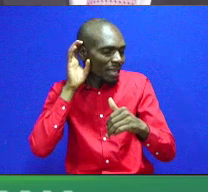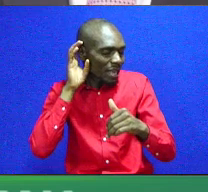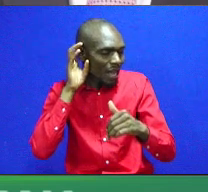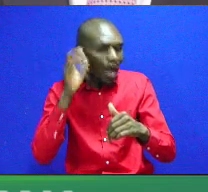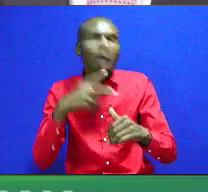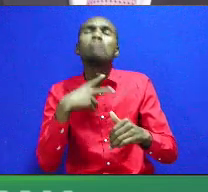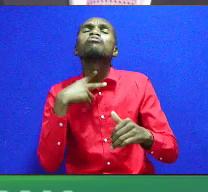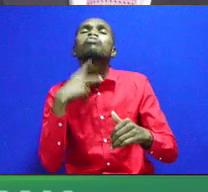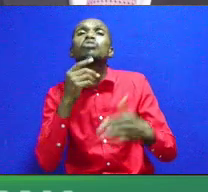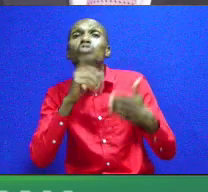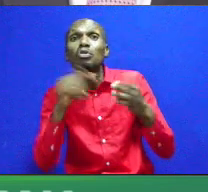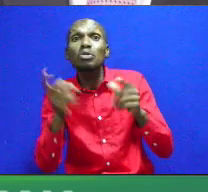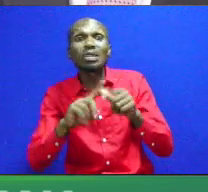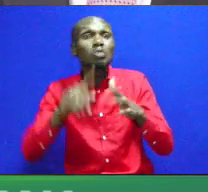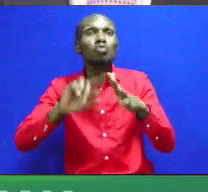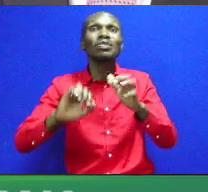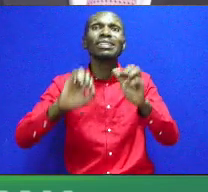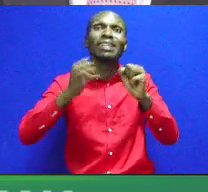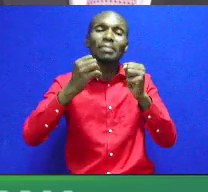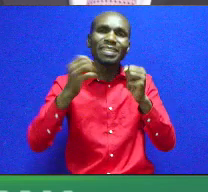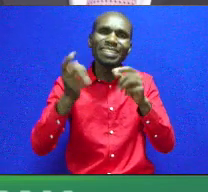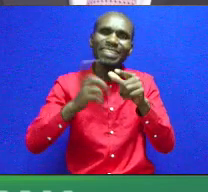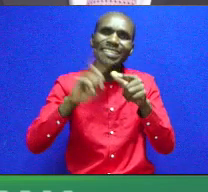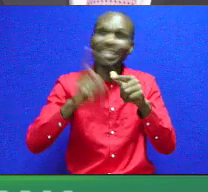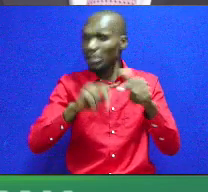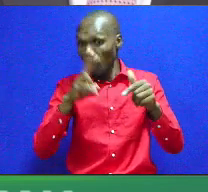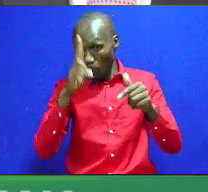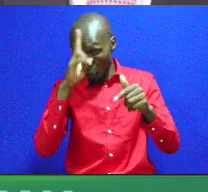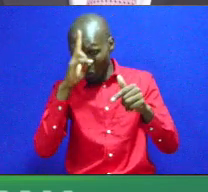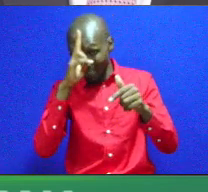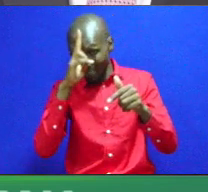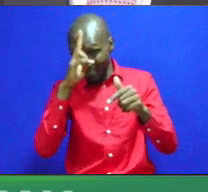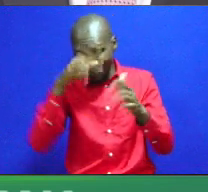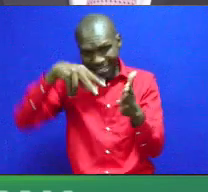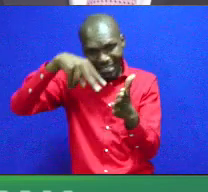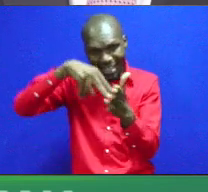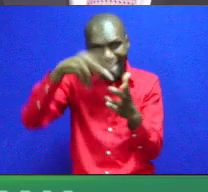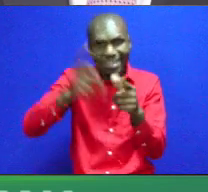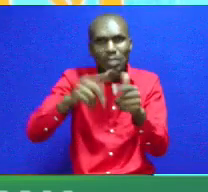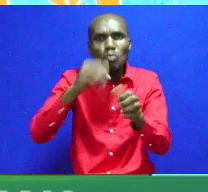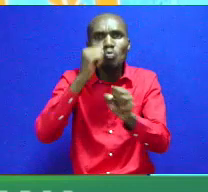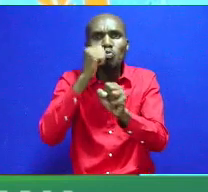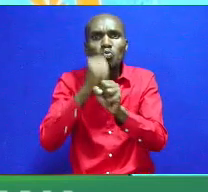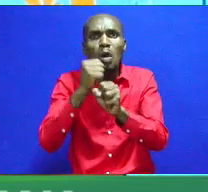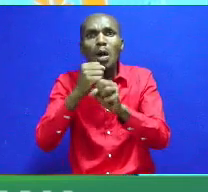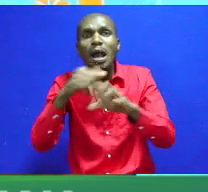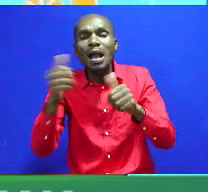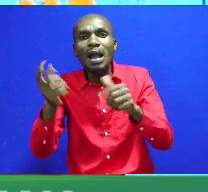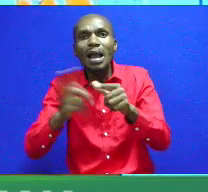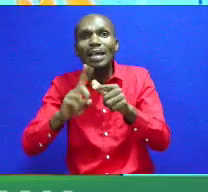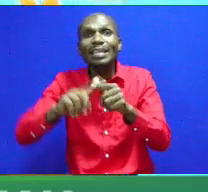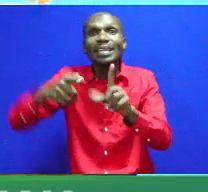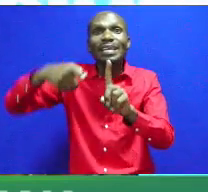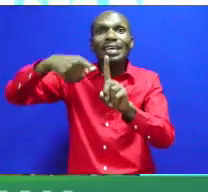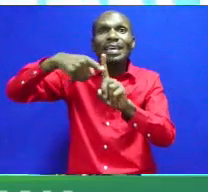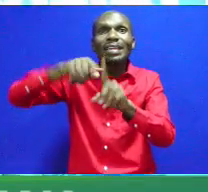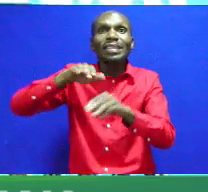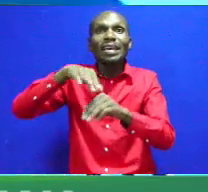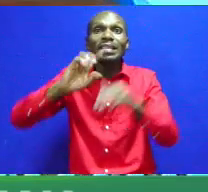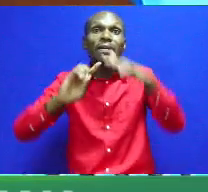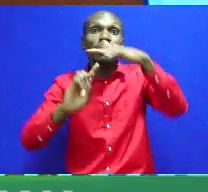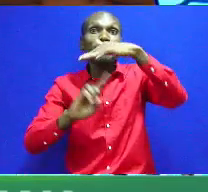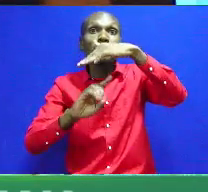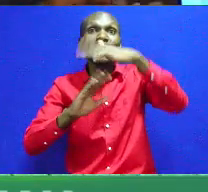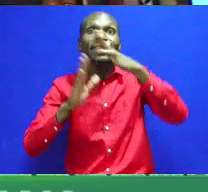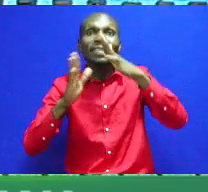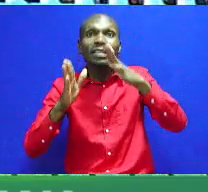ogi ikia beire. Ba basikali baito ke baimo ke gora kore gas ba wenerete. Komenta nayo ni gamubori mu gosiri bo bolendi